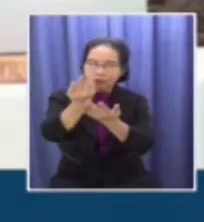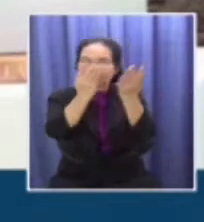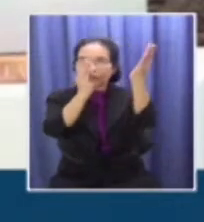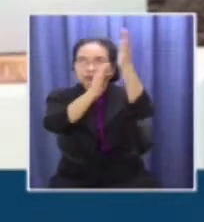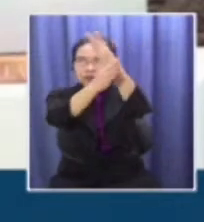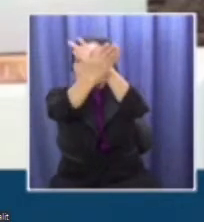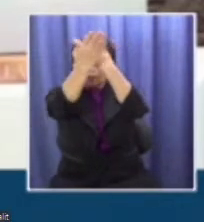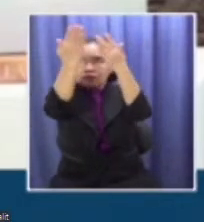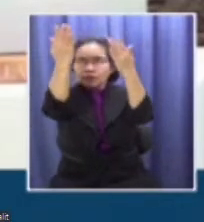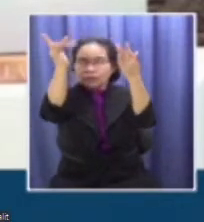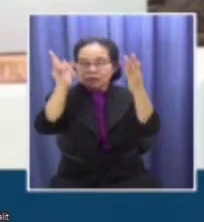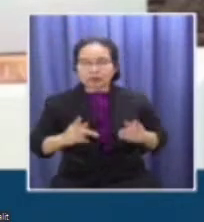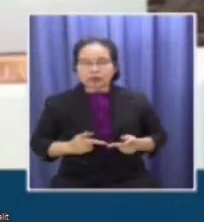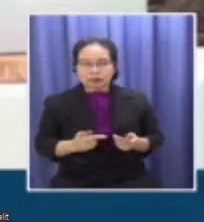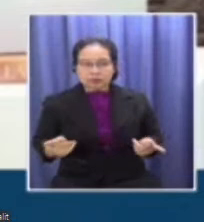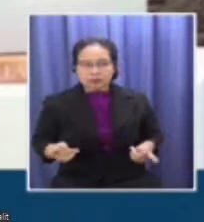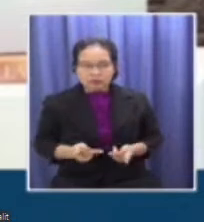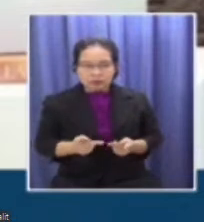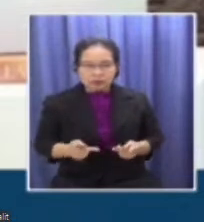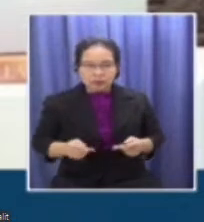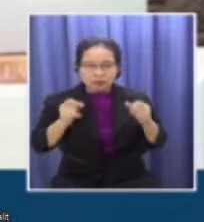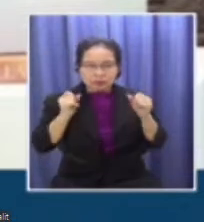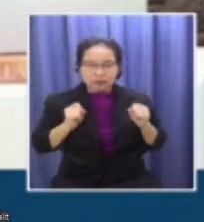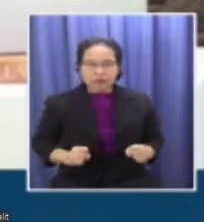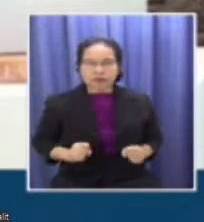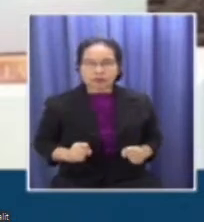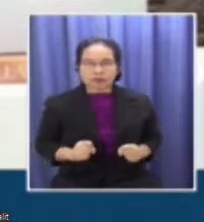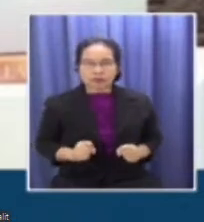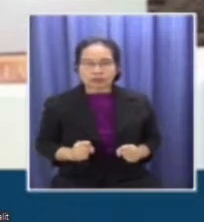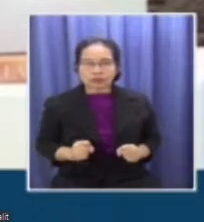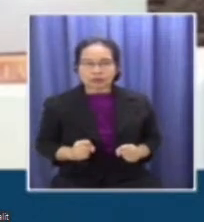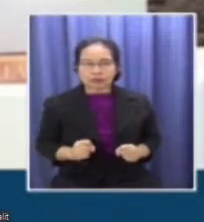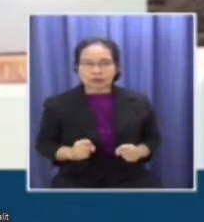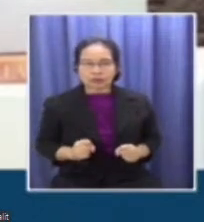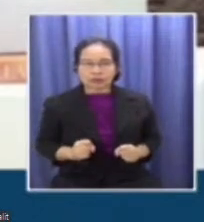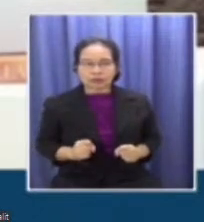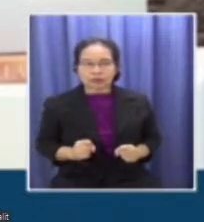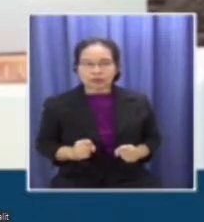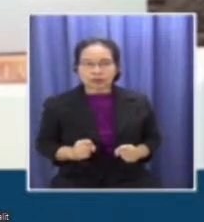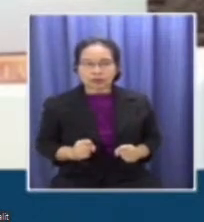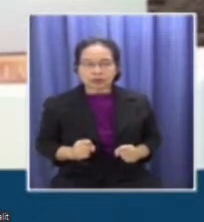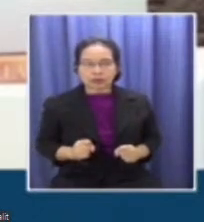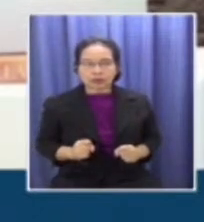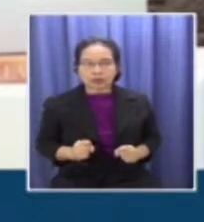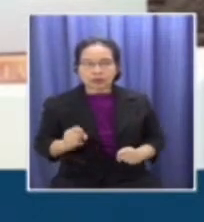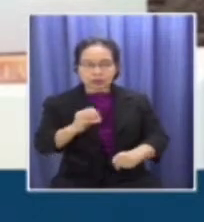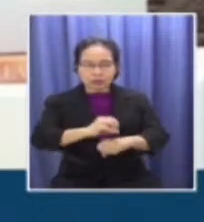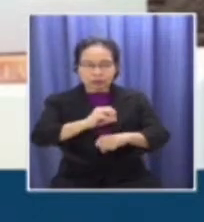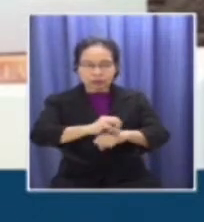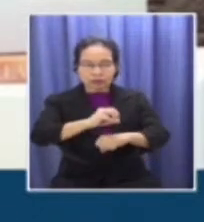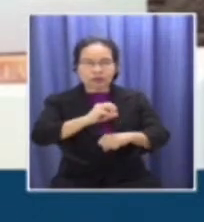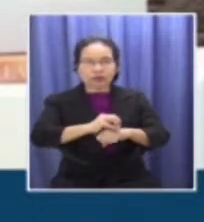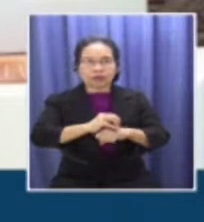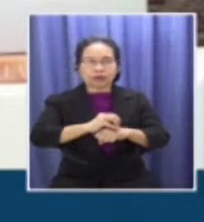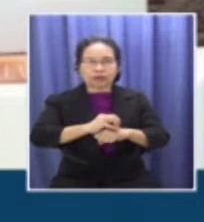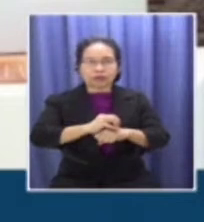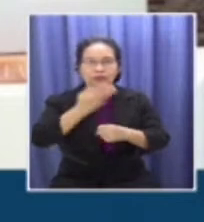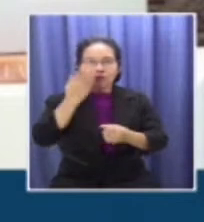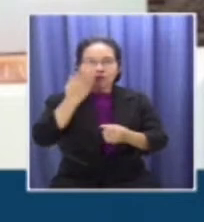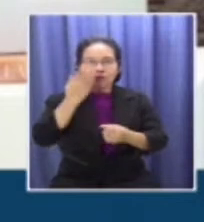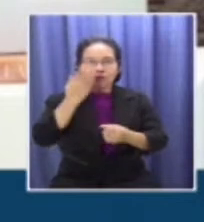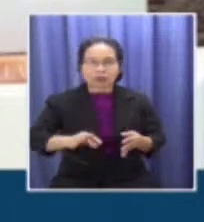mmoa no bebree. Na yɛn nyinaa yɛ nneɛma a yɛfrɛ no sɛ ɔsoro